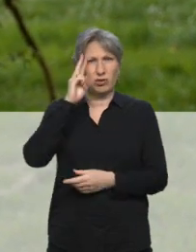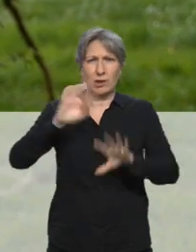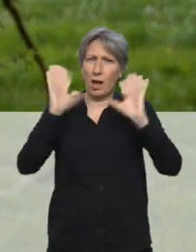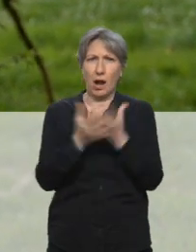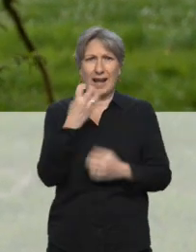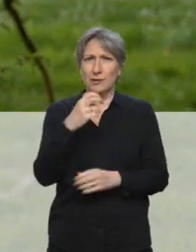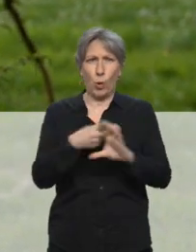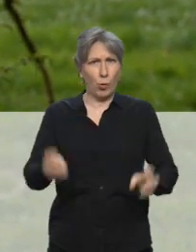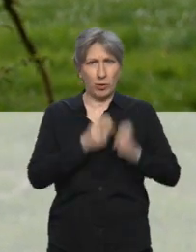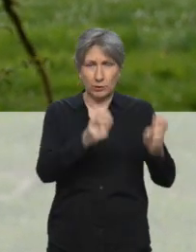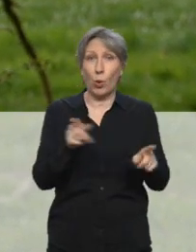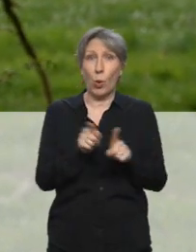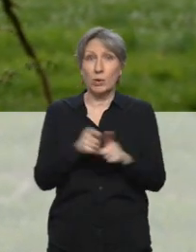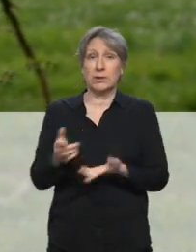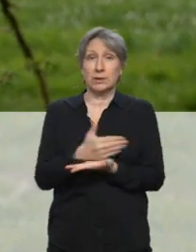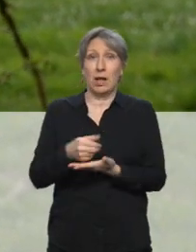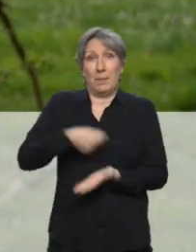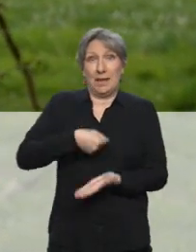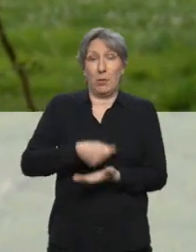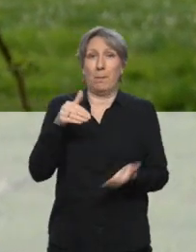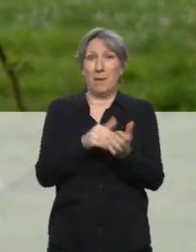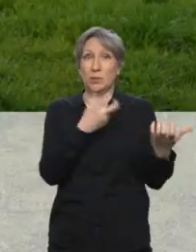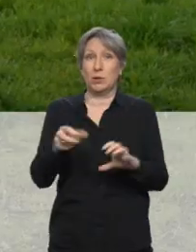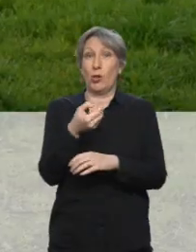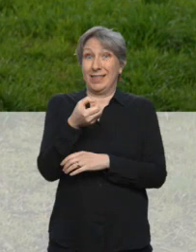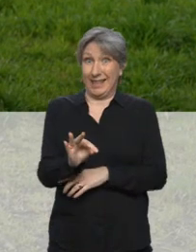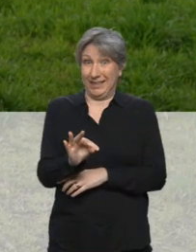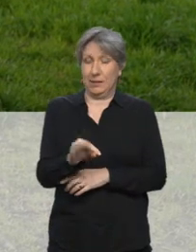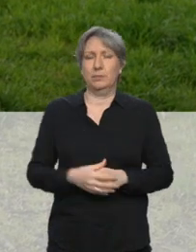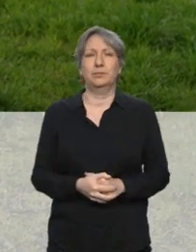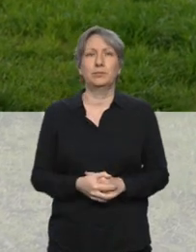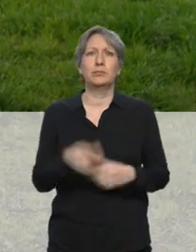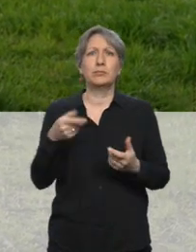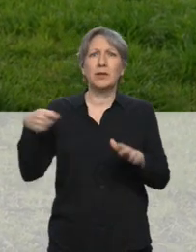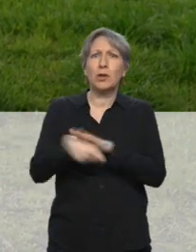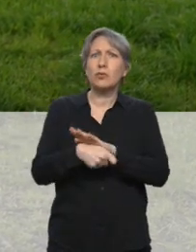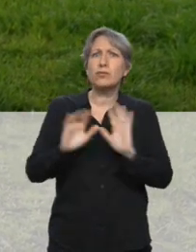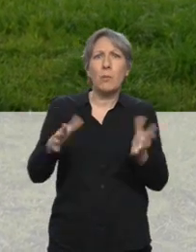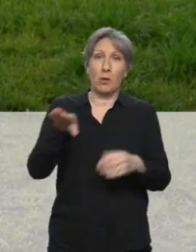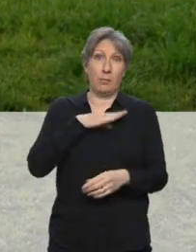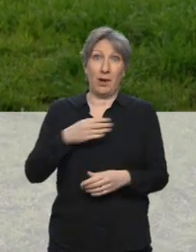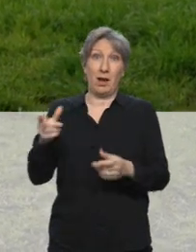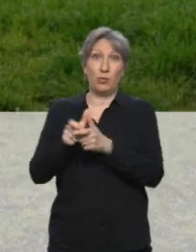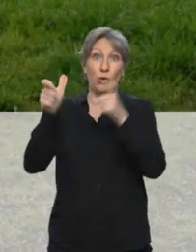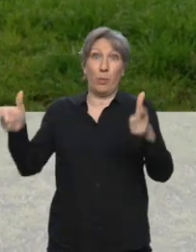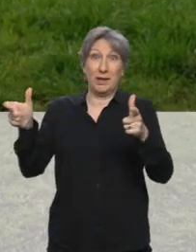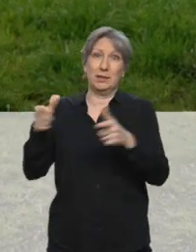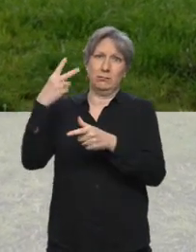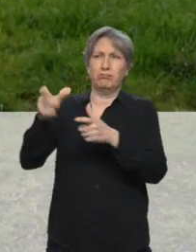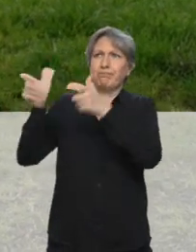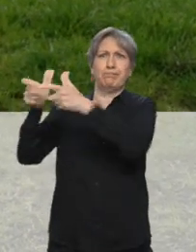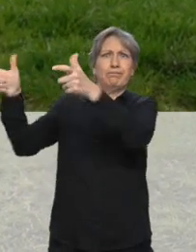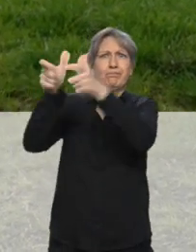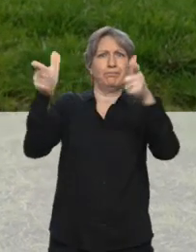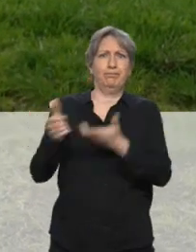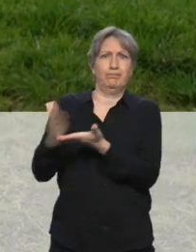de 400 euros. Un revenu minimum de 1 800 euros net. Pour financer ça, il faut prendre sur les profits. Et les profits des